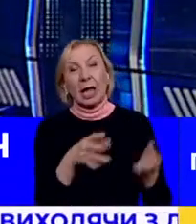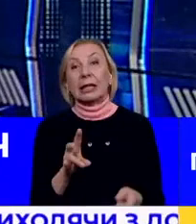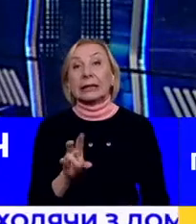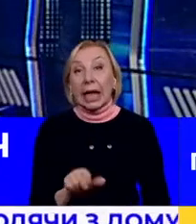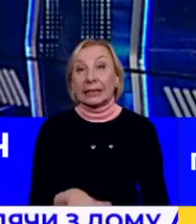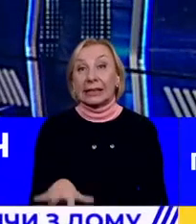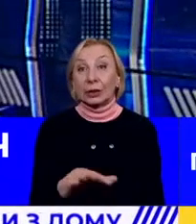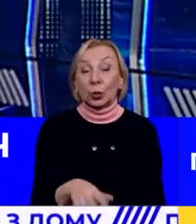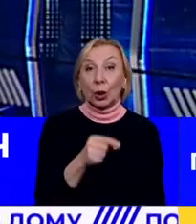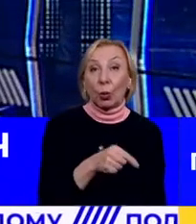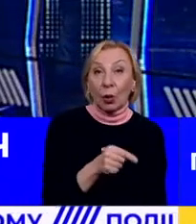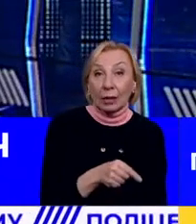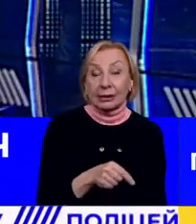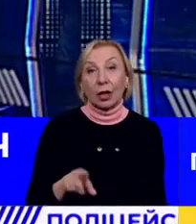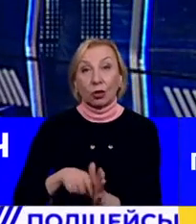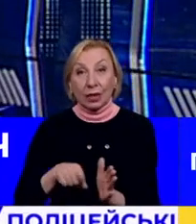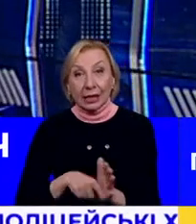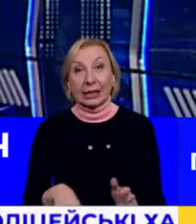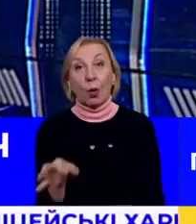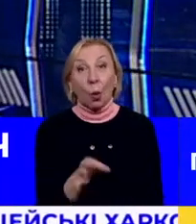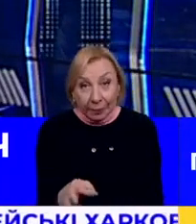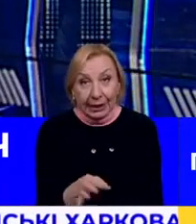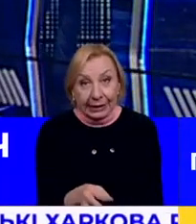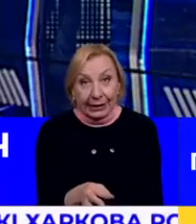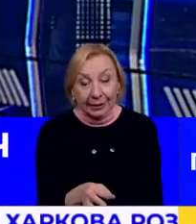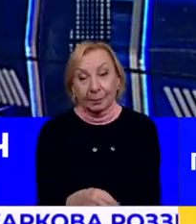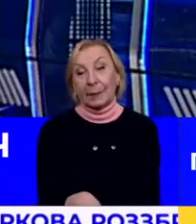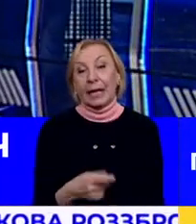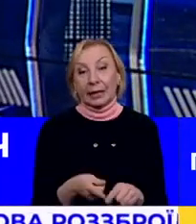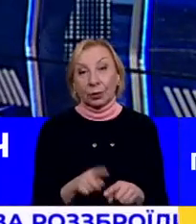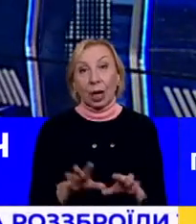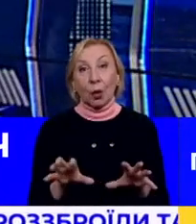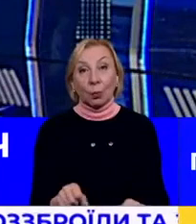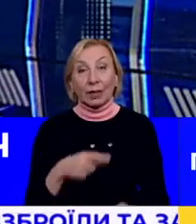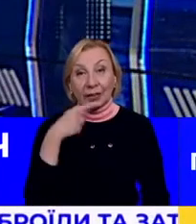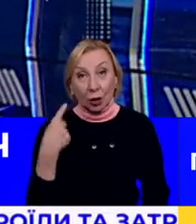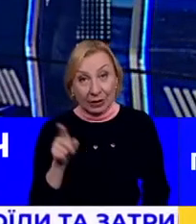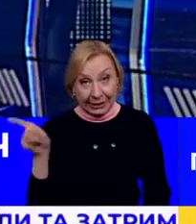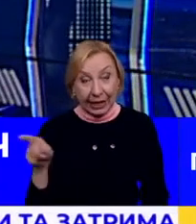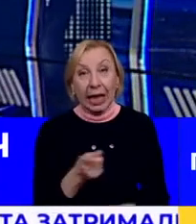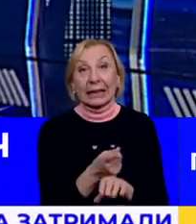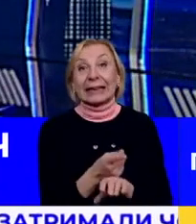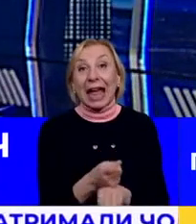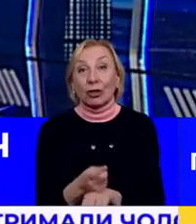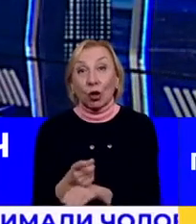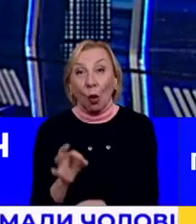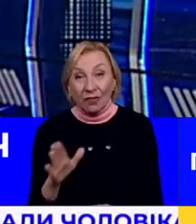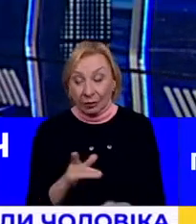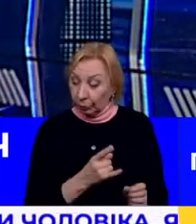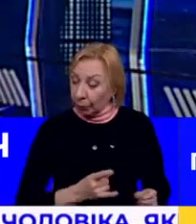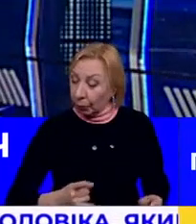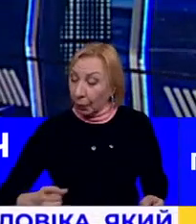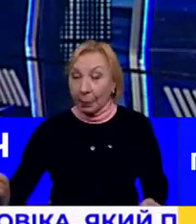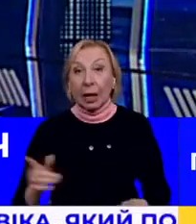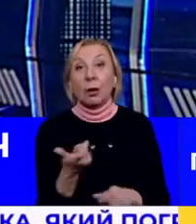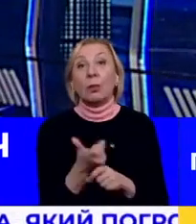Донецкой области на сегодняшний день, которая не контролируется правительством, которая оккупирована Российской Федерацией, танков, согласно данных ОБСЕ, больше,